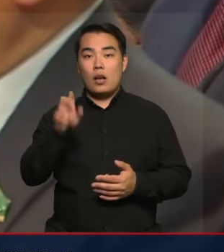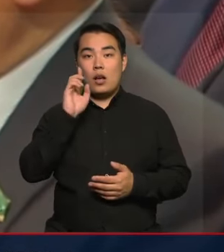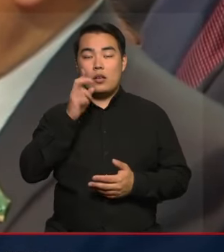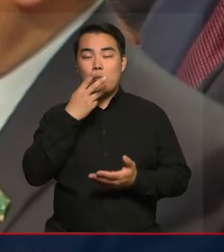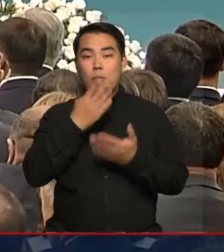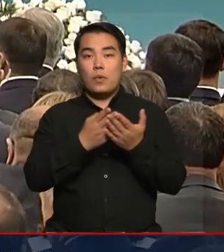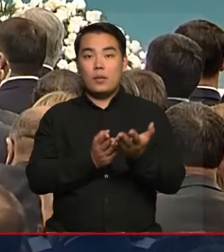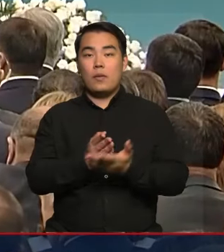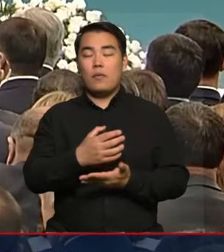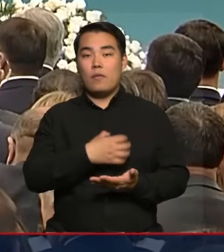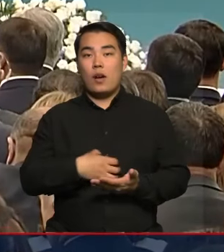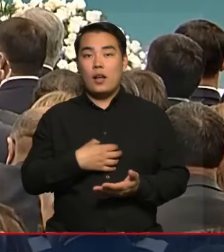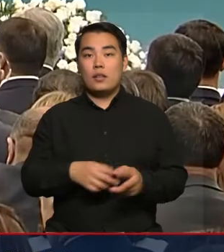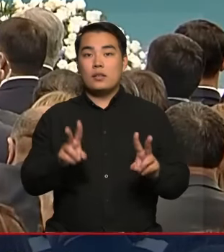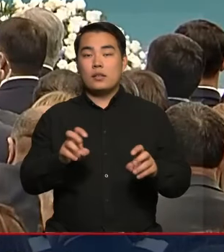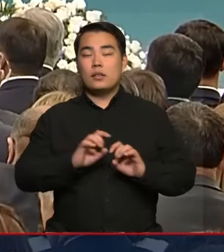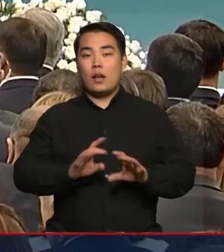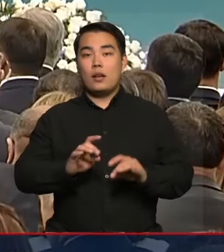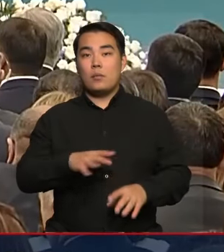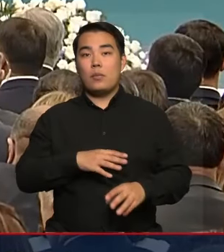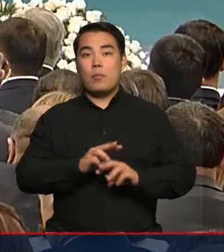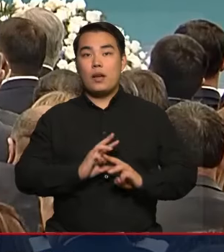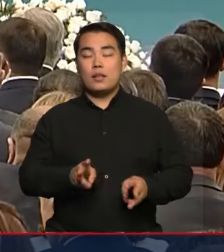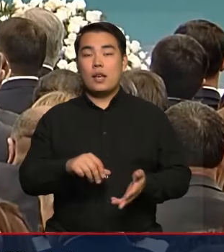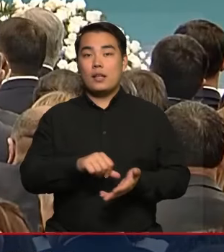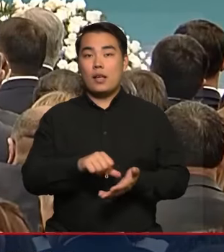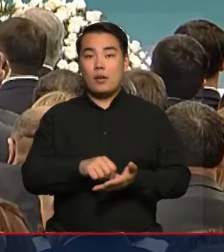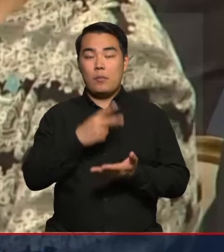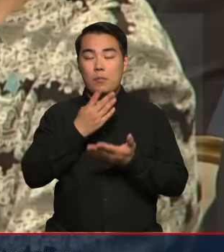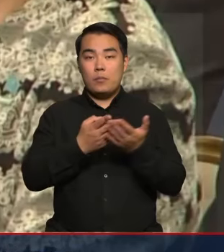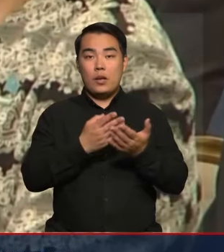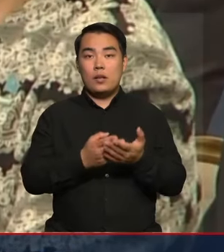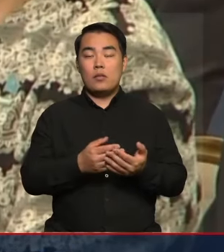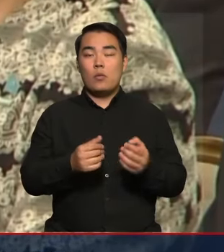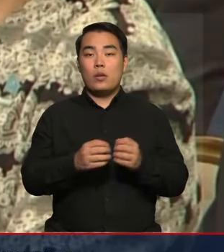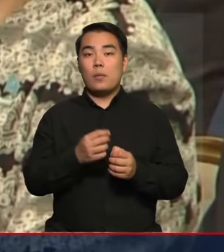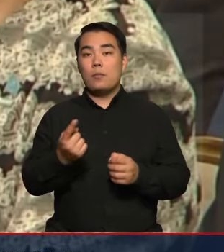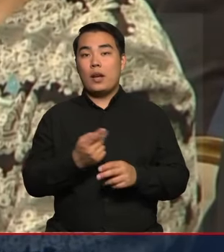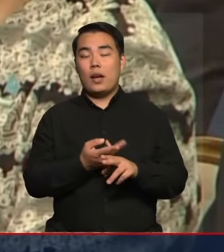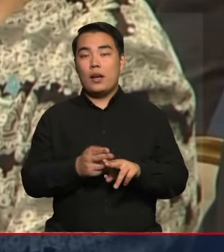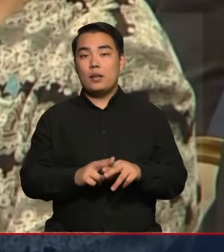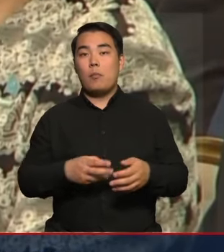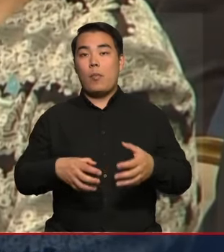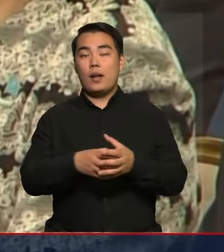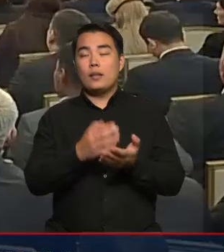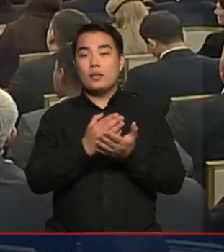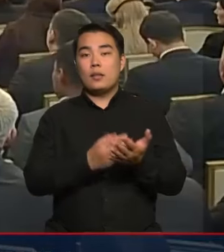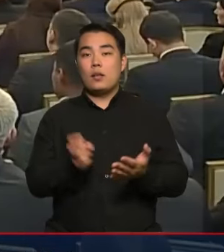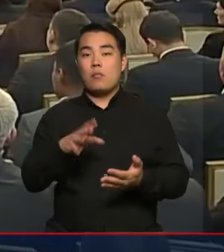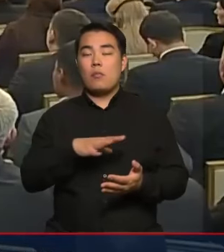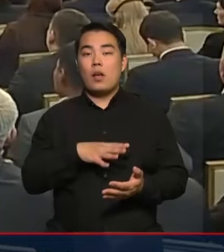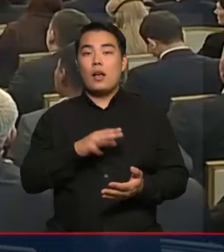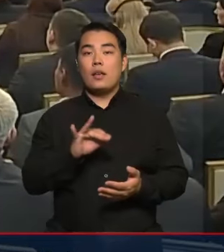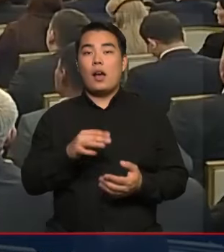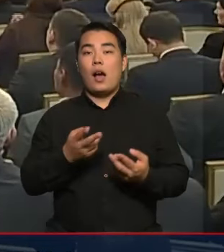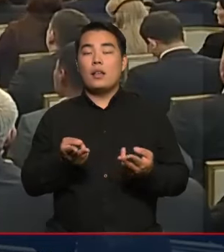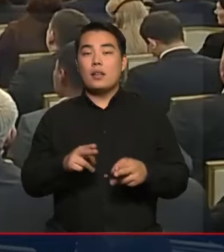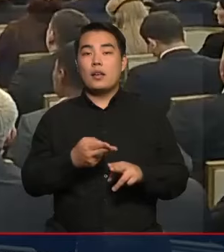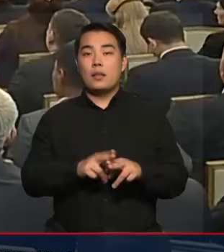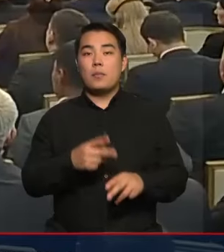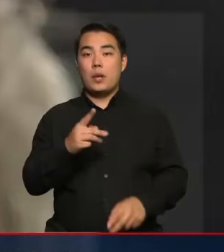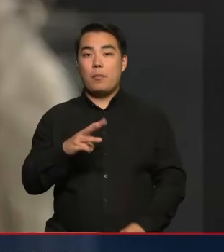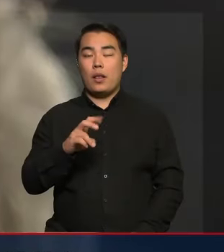биліктің маңызды тармағы деді. Қазір мәслихат мүшелерінің 10-нан 1-і ғана партиялық тізіммен келген, қалғаны бір мандатты округтен